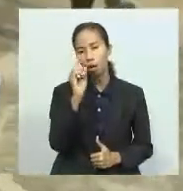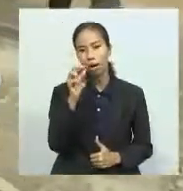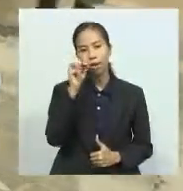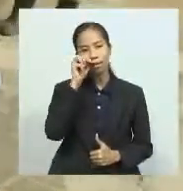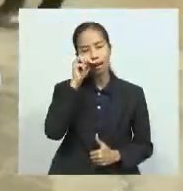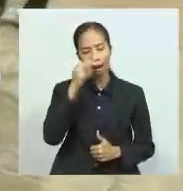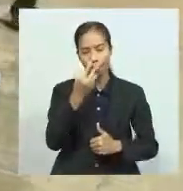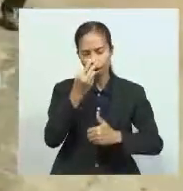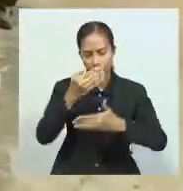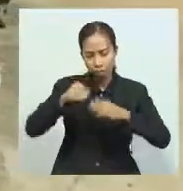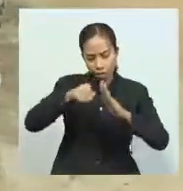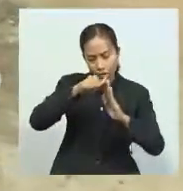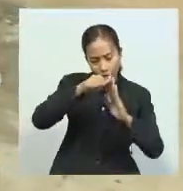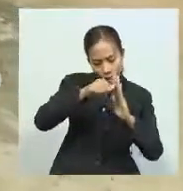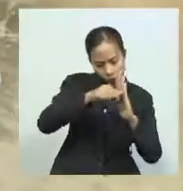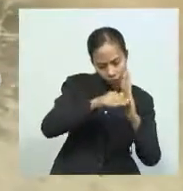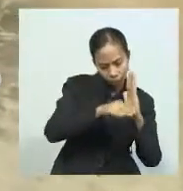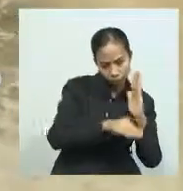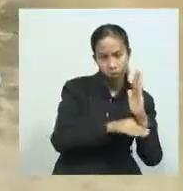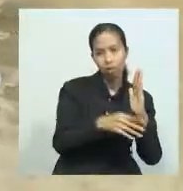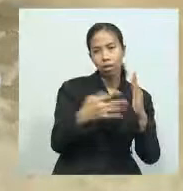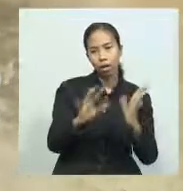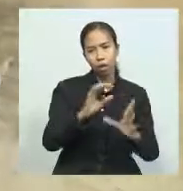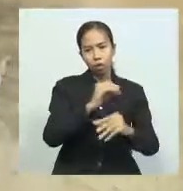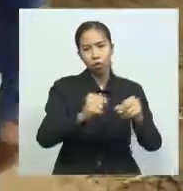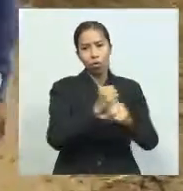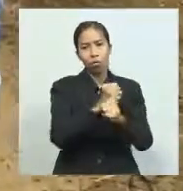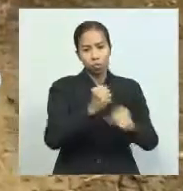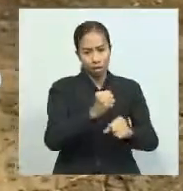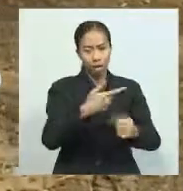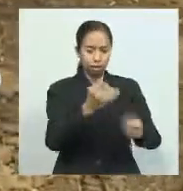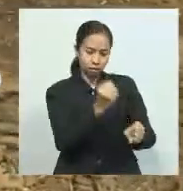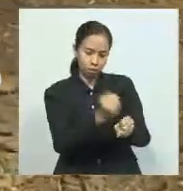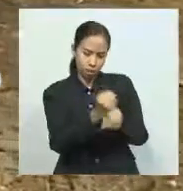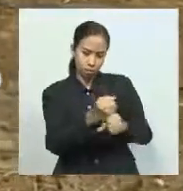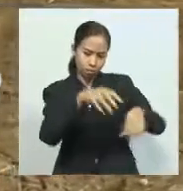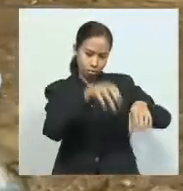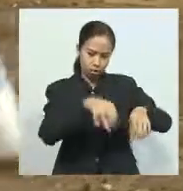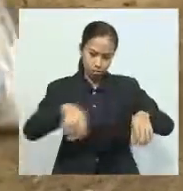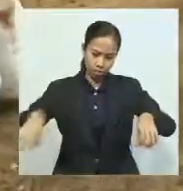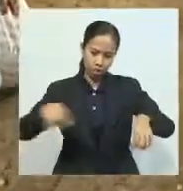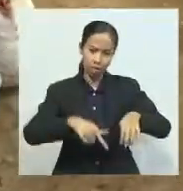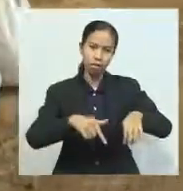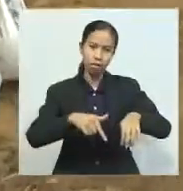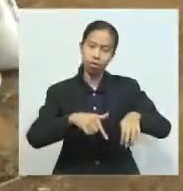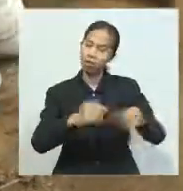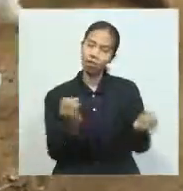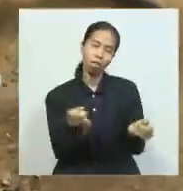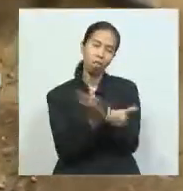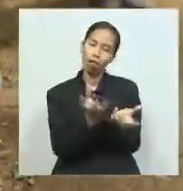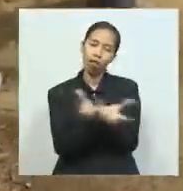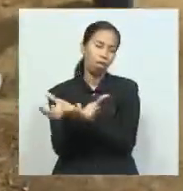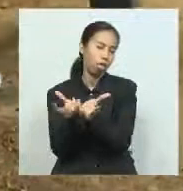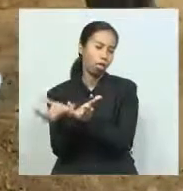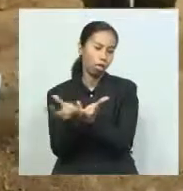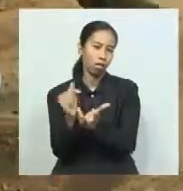าฝายนั้นลดลงเพราะว่าแนวกระสอบทรายที่ใช้กั้นลำน้ำก่อนหน้านี้ชำรุดและพังน้ำซัดพังเสียหายนะครับท